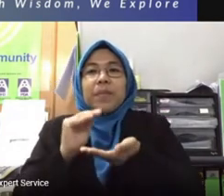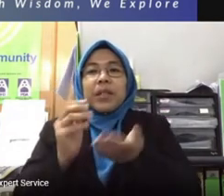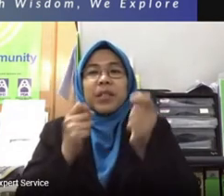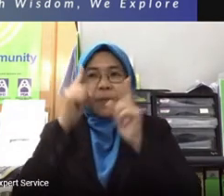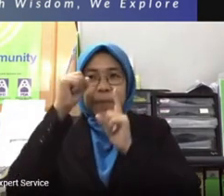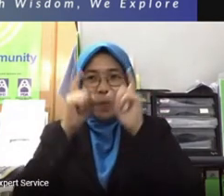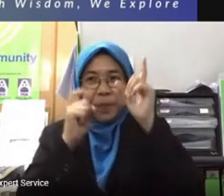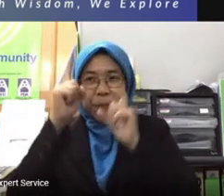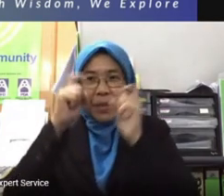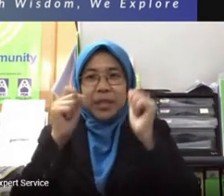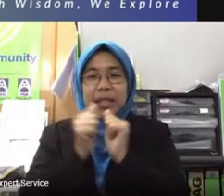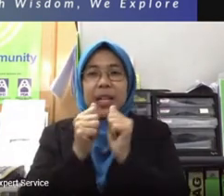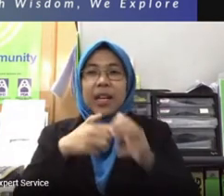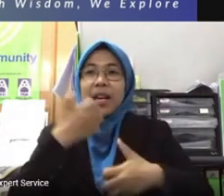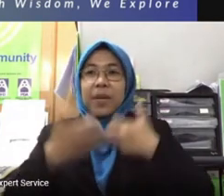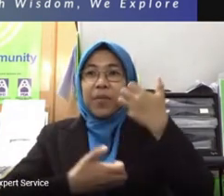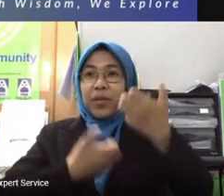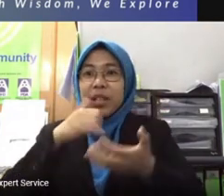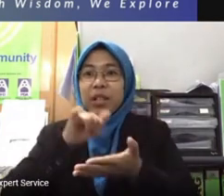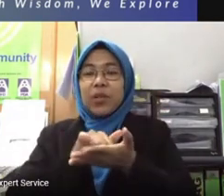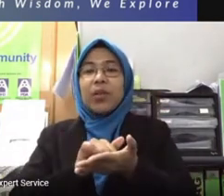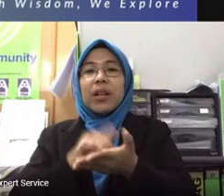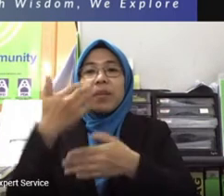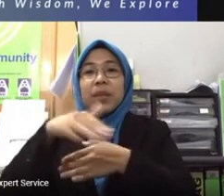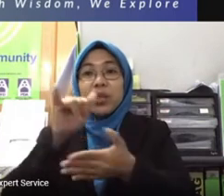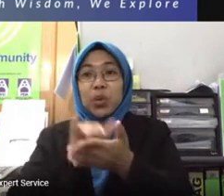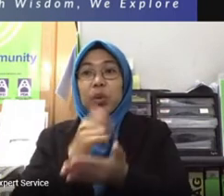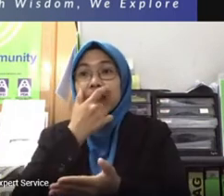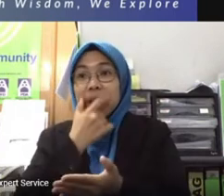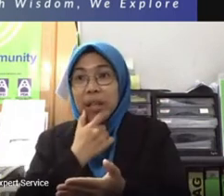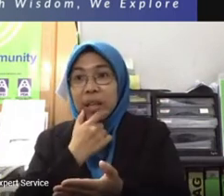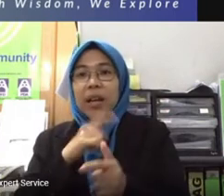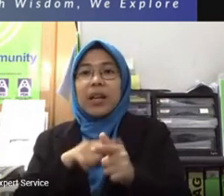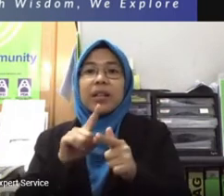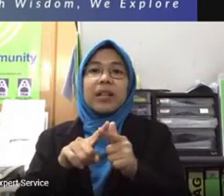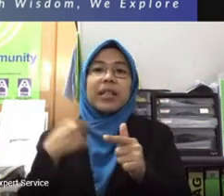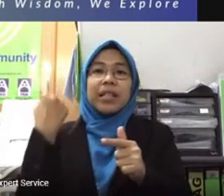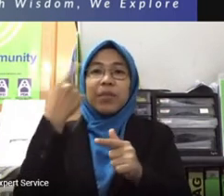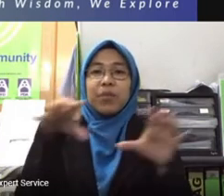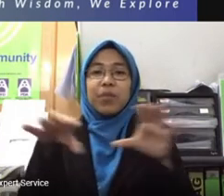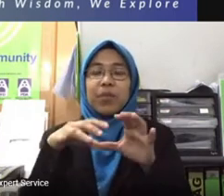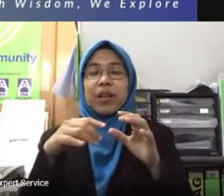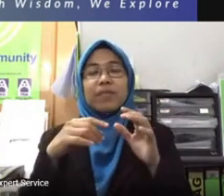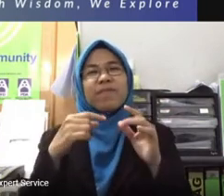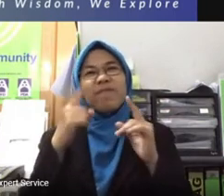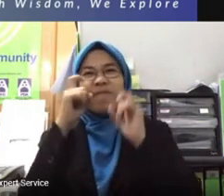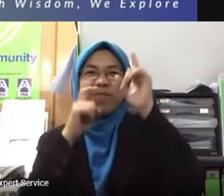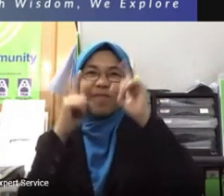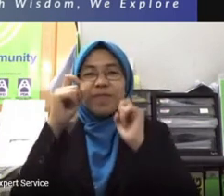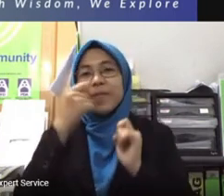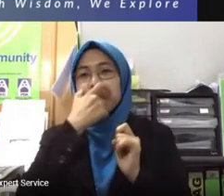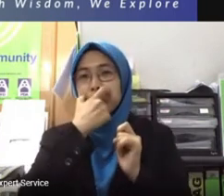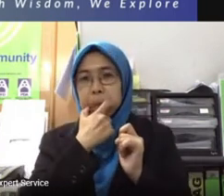muka kita, sekiranya emosi yang kita nak sampaikan selepas itu adalah emosi sedih. So, kita lihatkan mimik muka sedih.